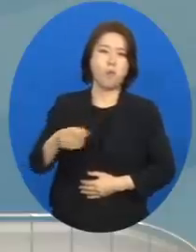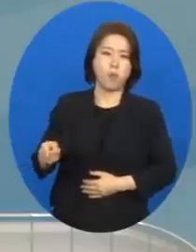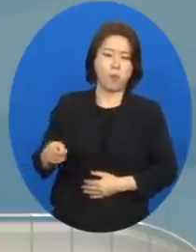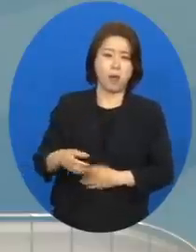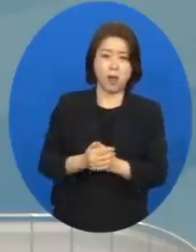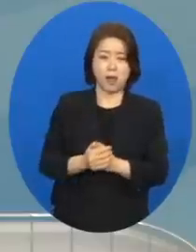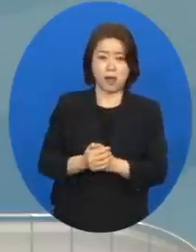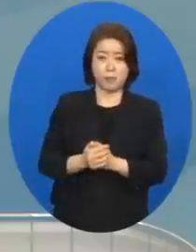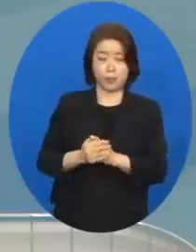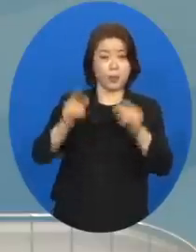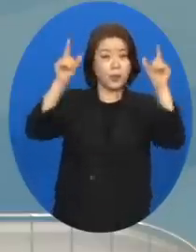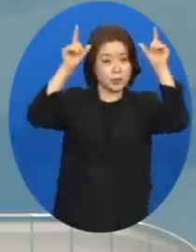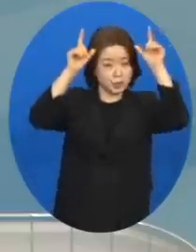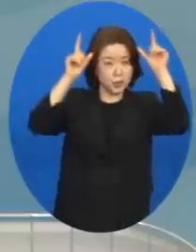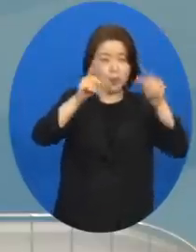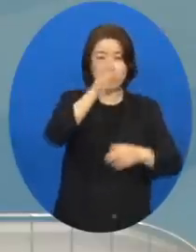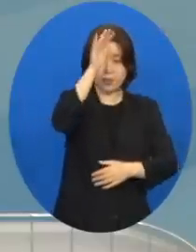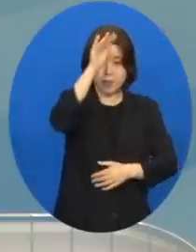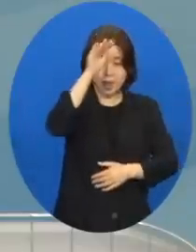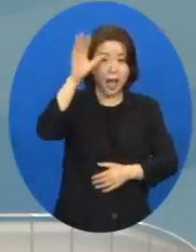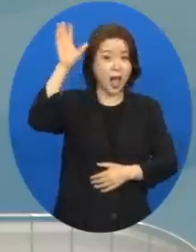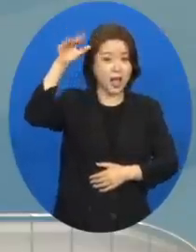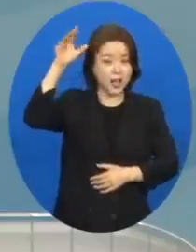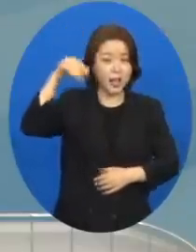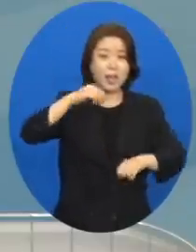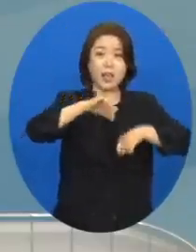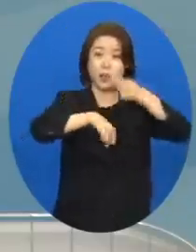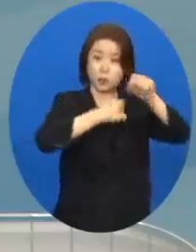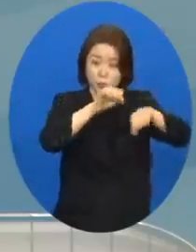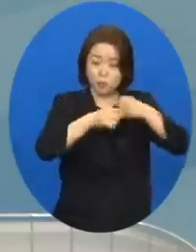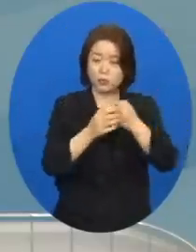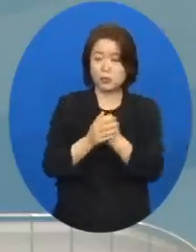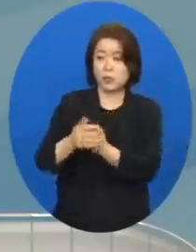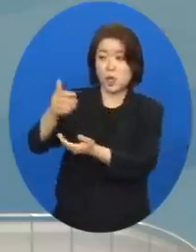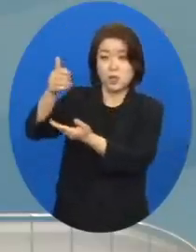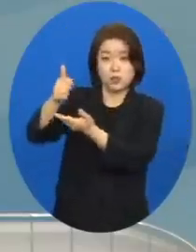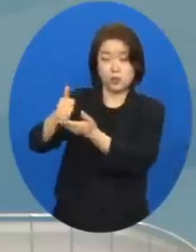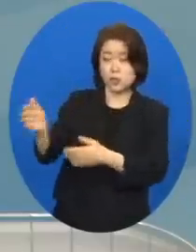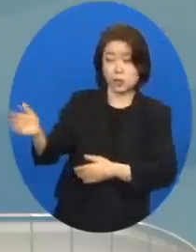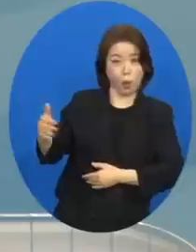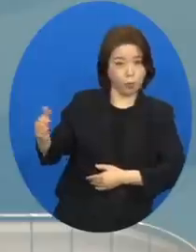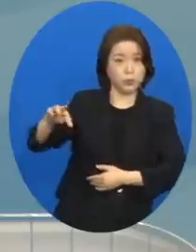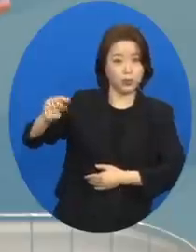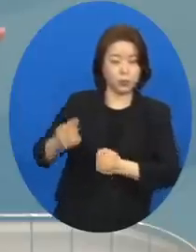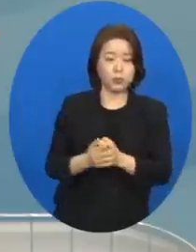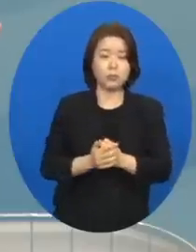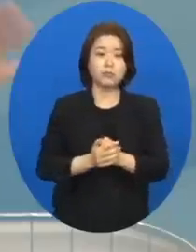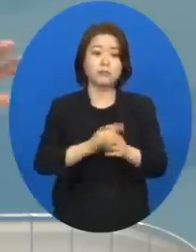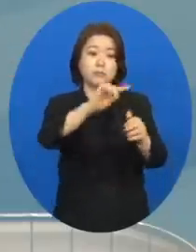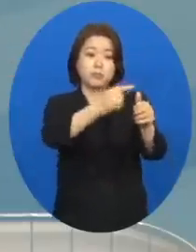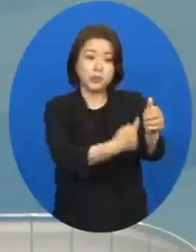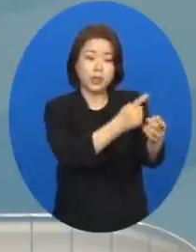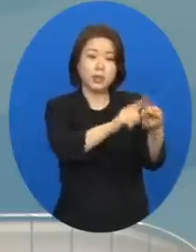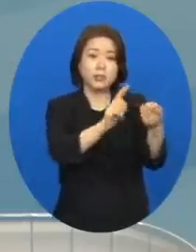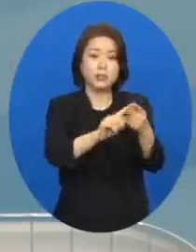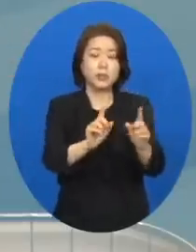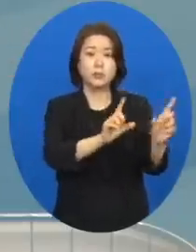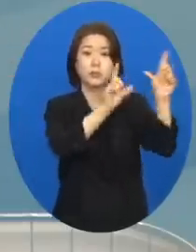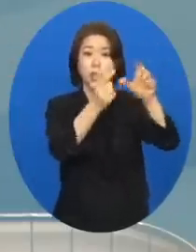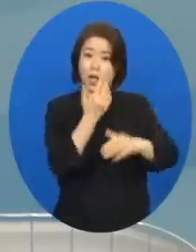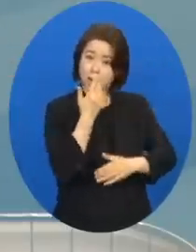소나 닭이나 뭐 개 같은 동물은 주인이 꼭 없어도 그냥 자연 상태에서